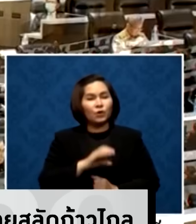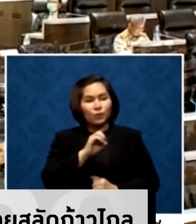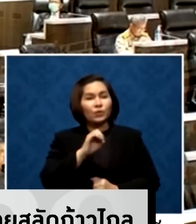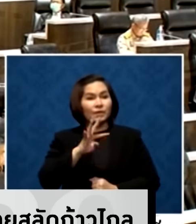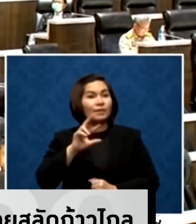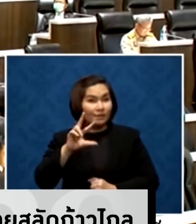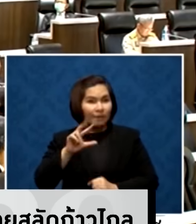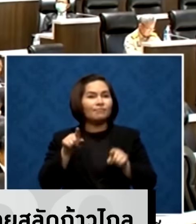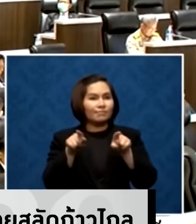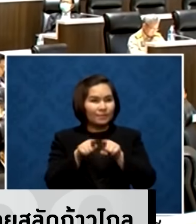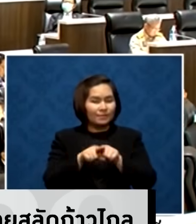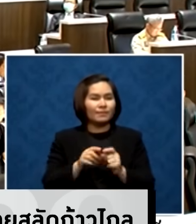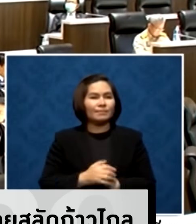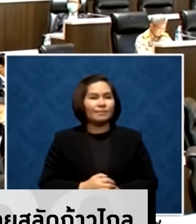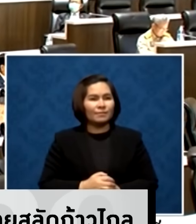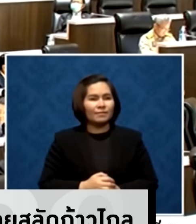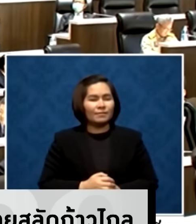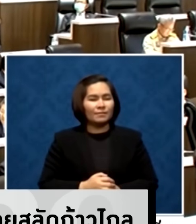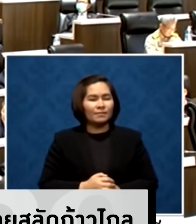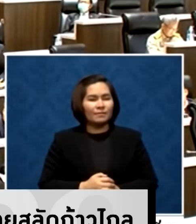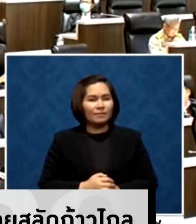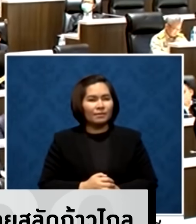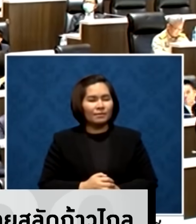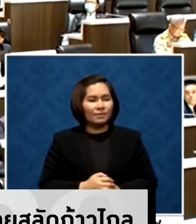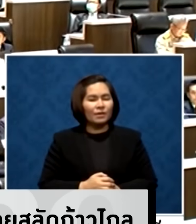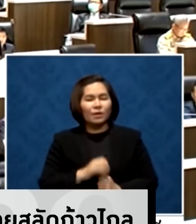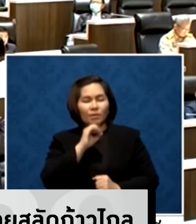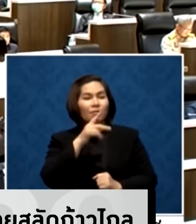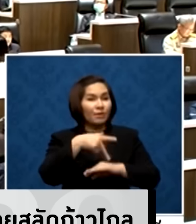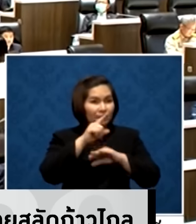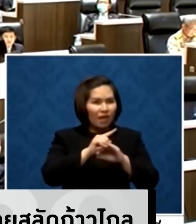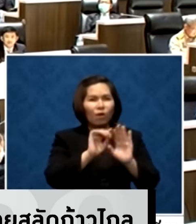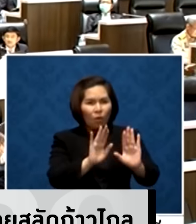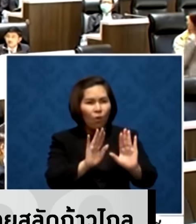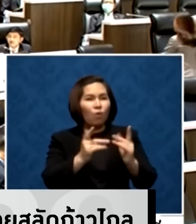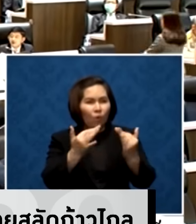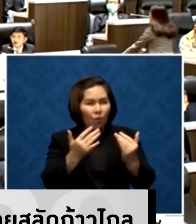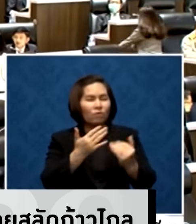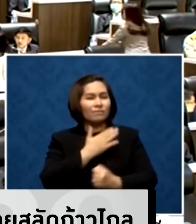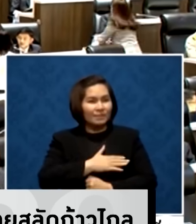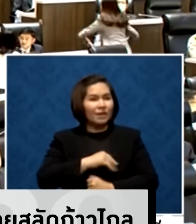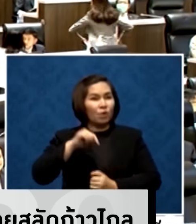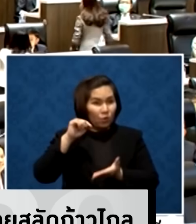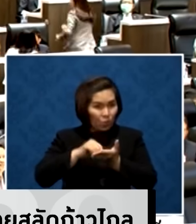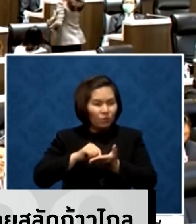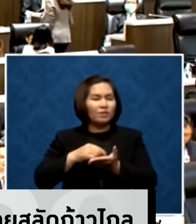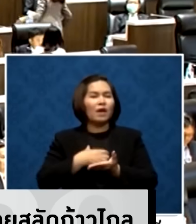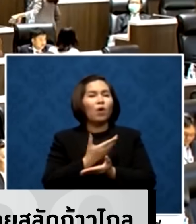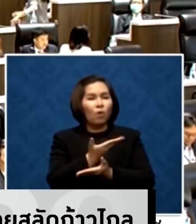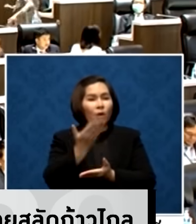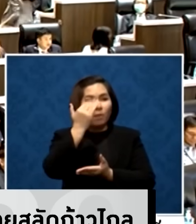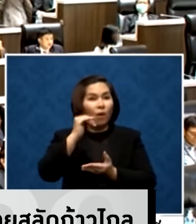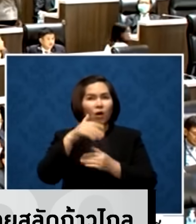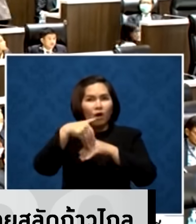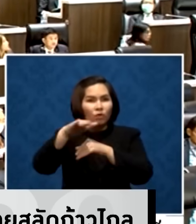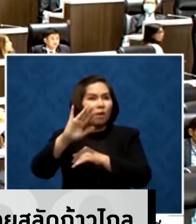ติซ้ำแต่ก็มีข้อยกเว้นในข้อ41ตอนท้ายว่าเหตุการณ์เปลี่ยนแปลงไปทำให้เสนอซ้ำ